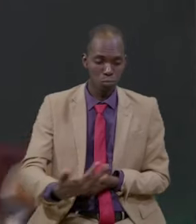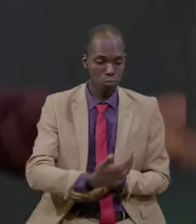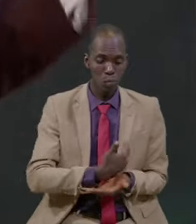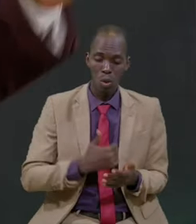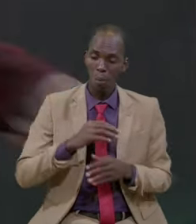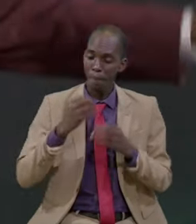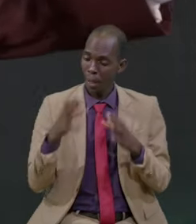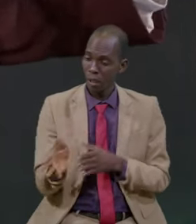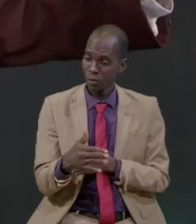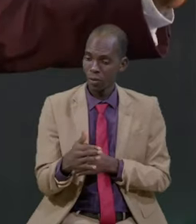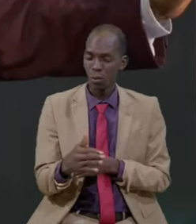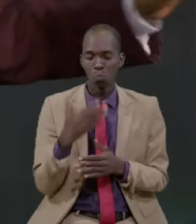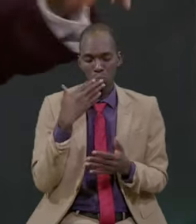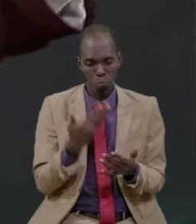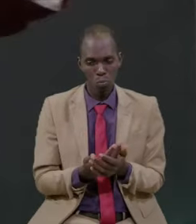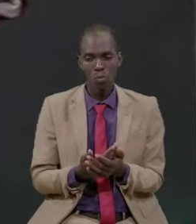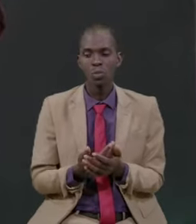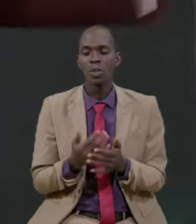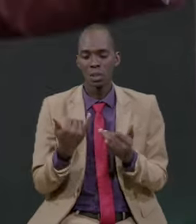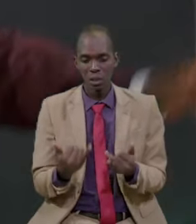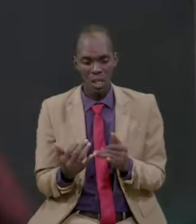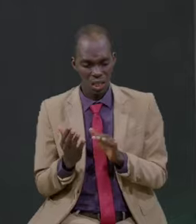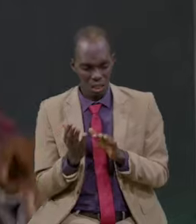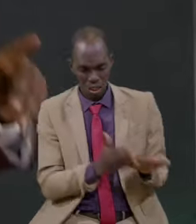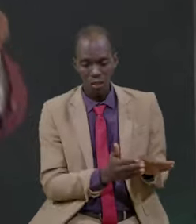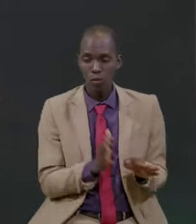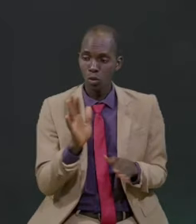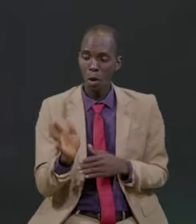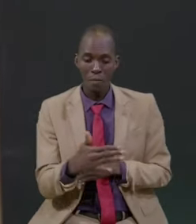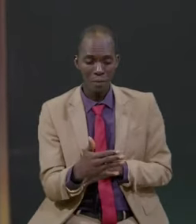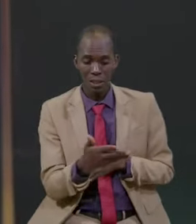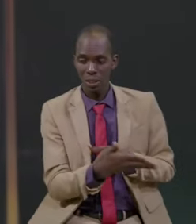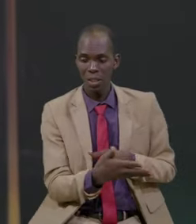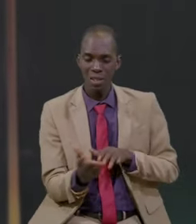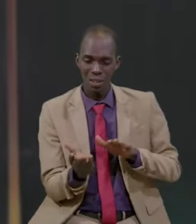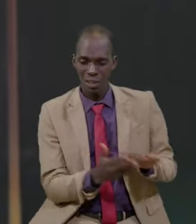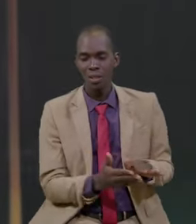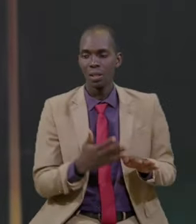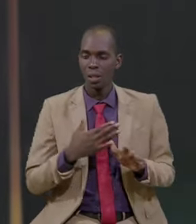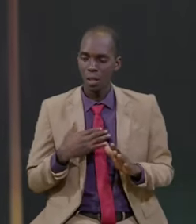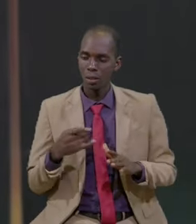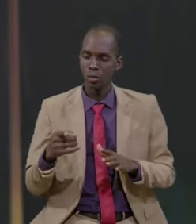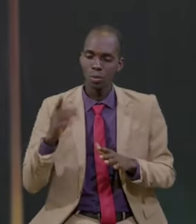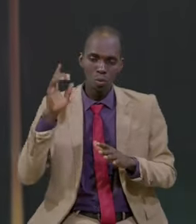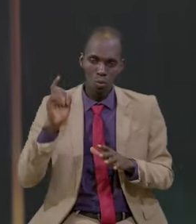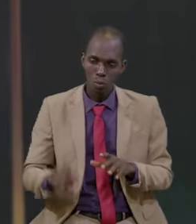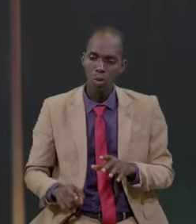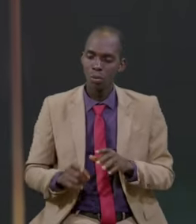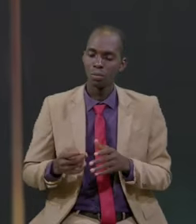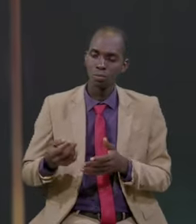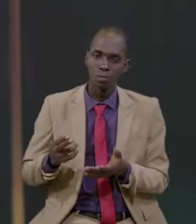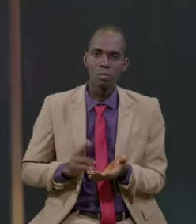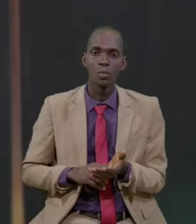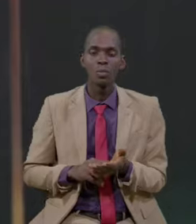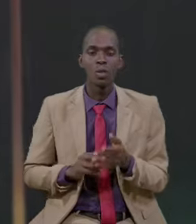laisse-toi, tu vas maintenant attraper des hommes. Laisse ce que tu as. Et il a tout abandonné. Vous devez